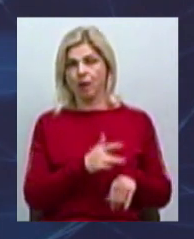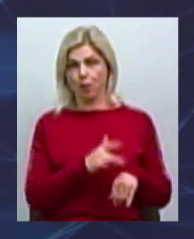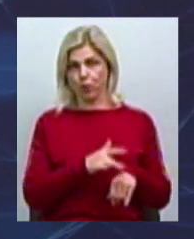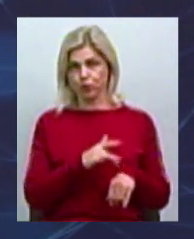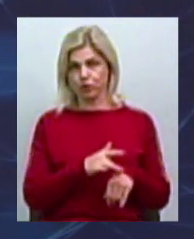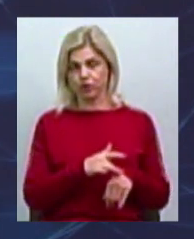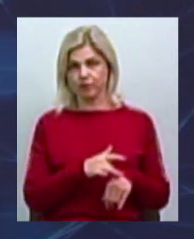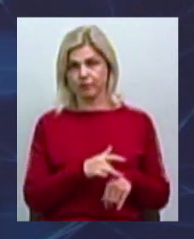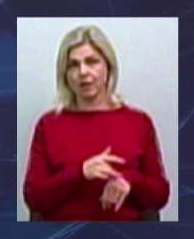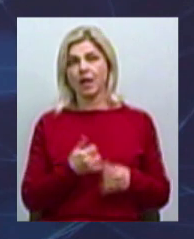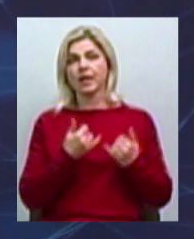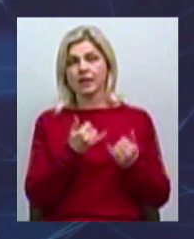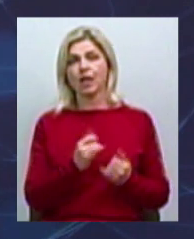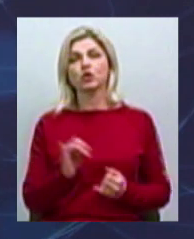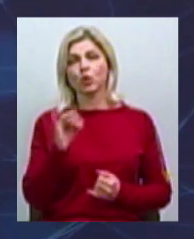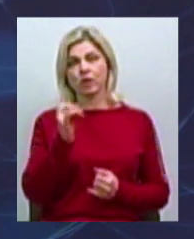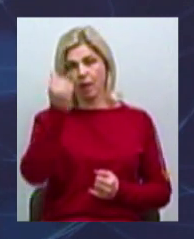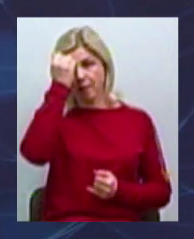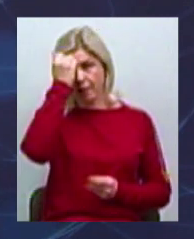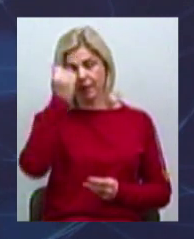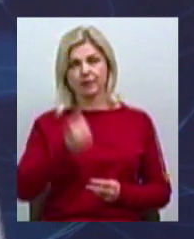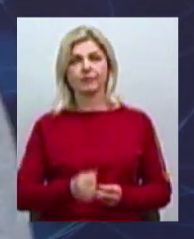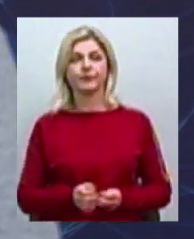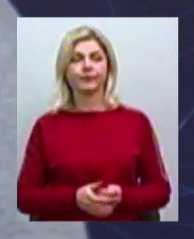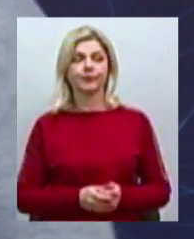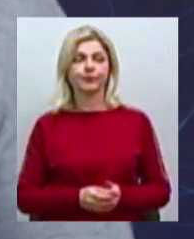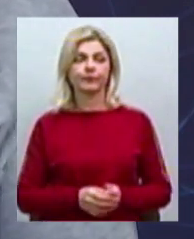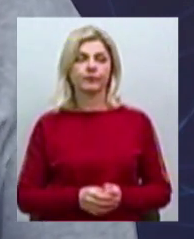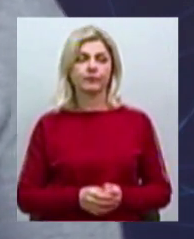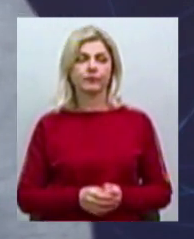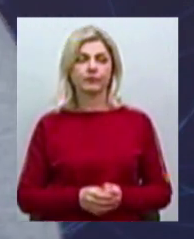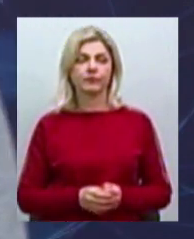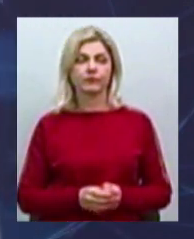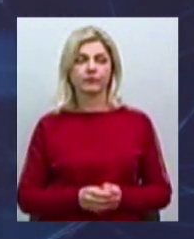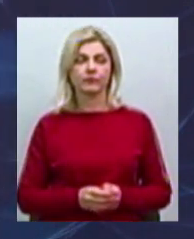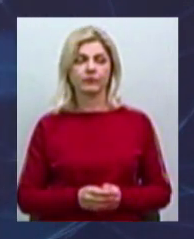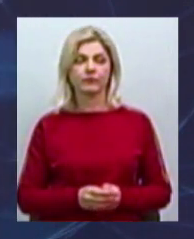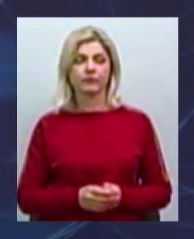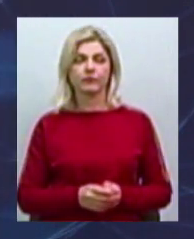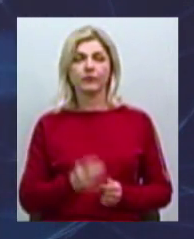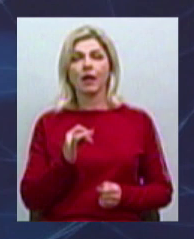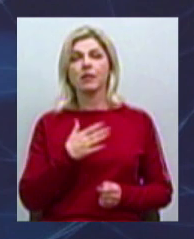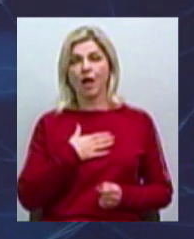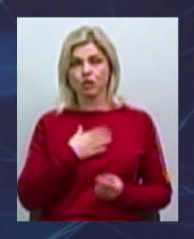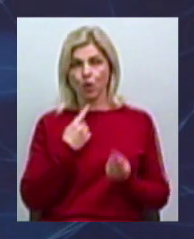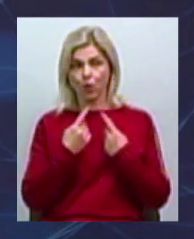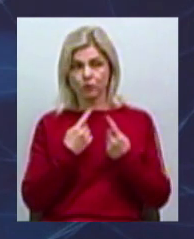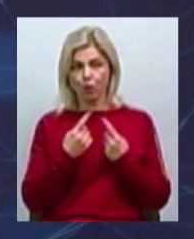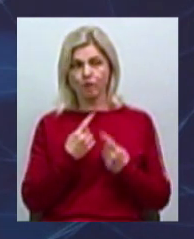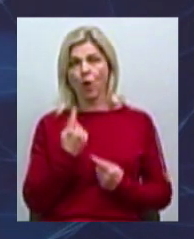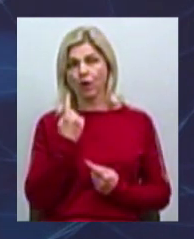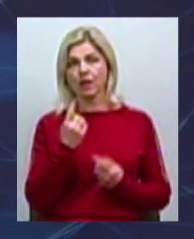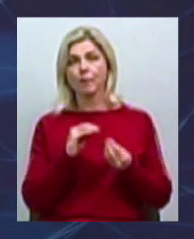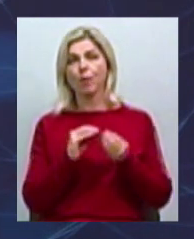для історичної пам'яті. Да? В контексті, в тому числі і нашої зараз розмови, одна з